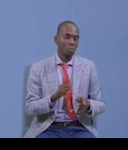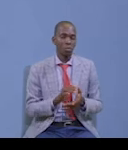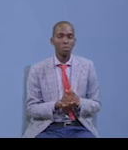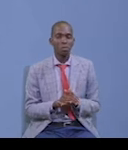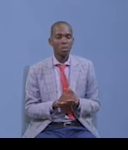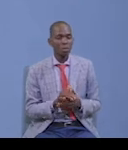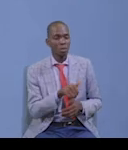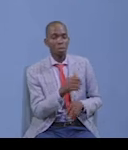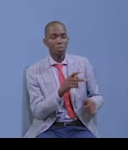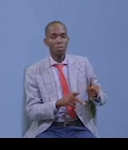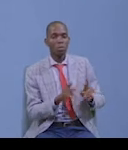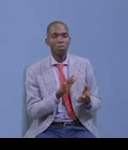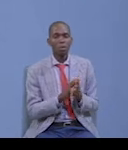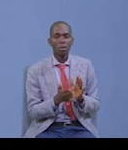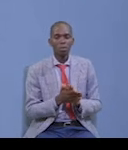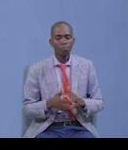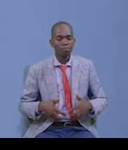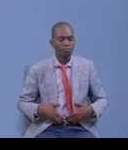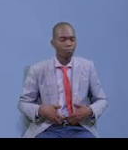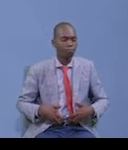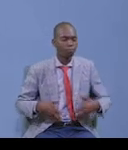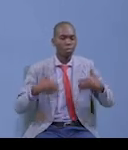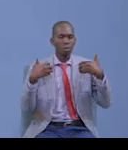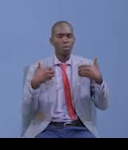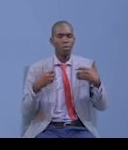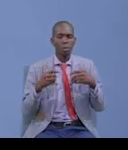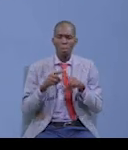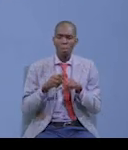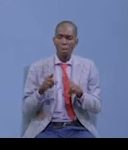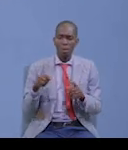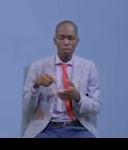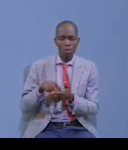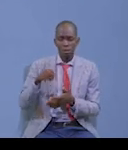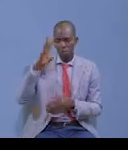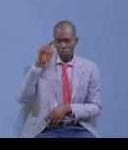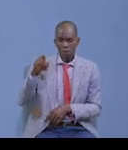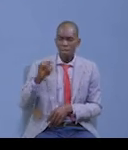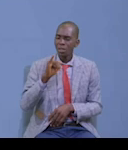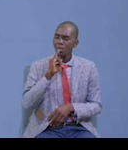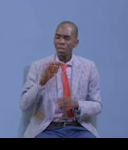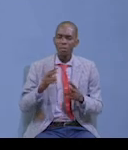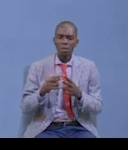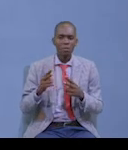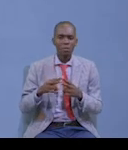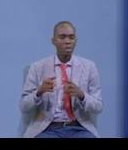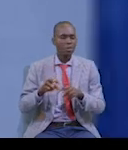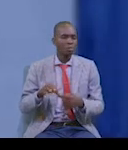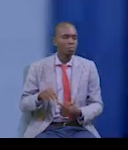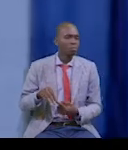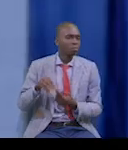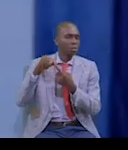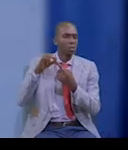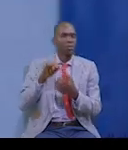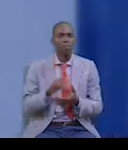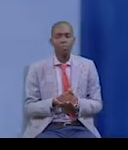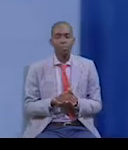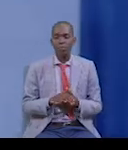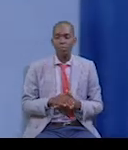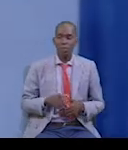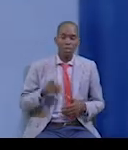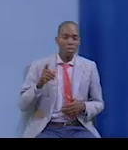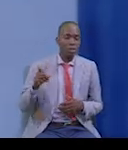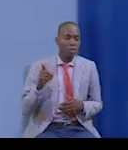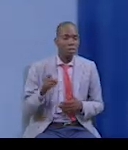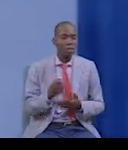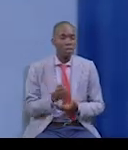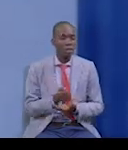get angry. వాళ్ళకేమో కోపం వస్తుంది. This man is peculiar. కానీ ఈ వ్యక్తి ప్రత్యేకమైన వాడు. He helps you. అతను మీకు